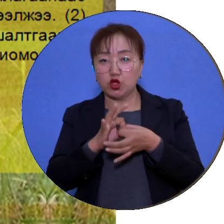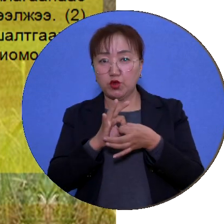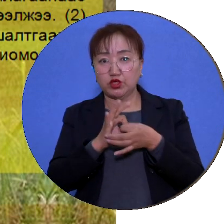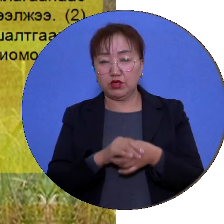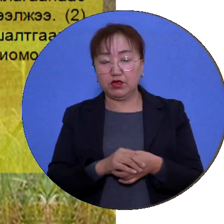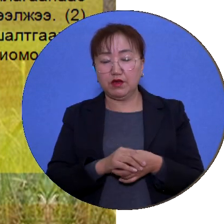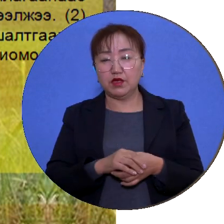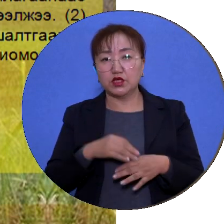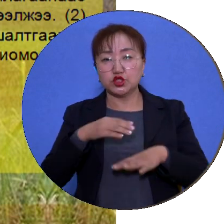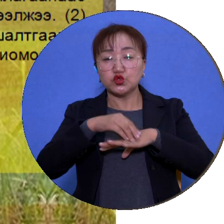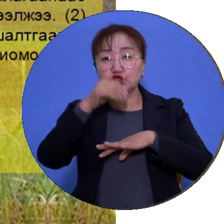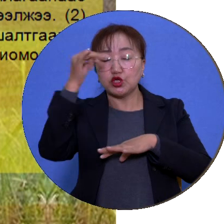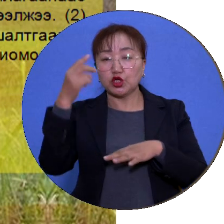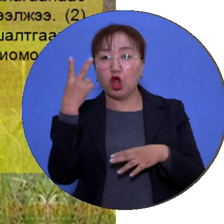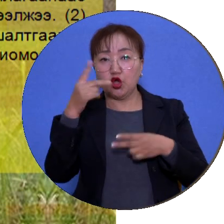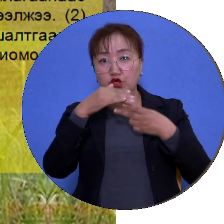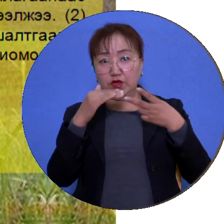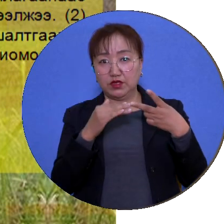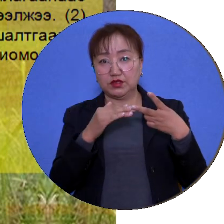པའི པའི ཤིག རེན གཏུག དགུམ མང དེུགས